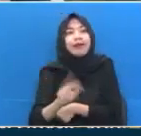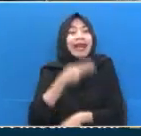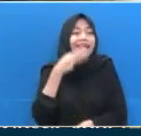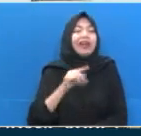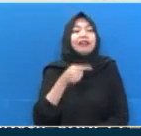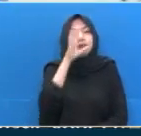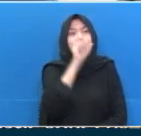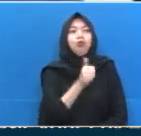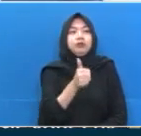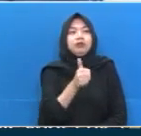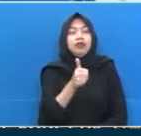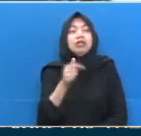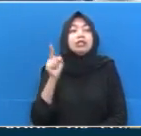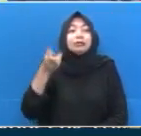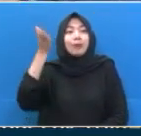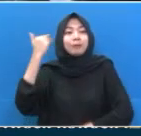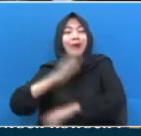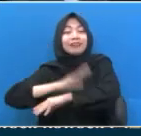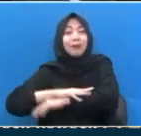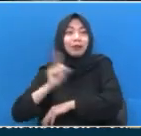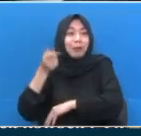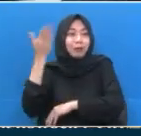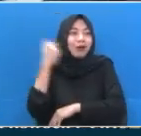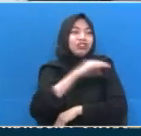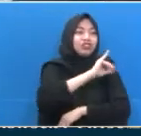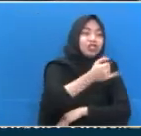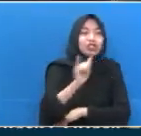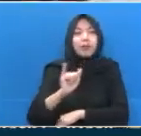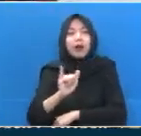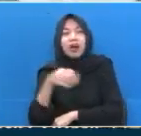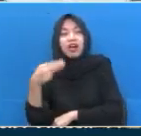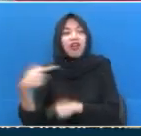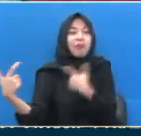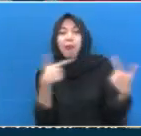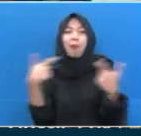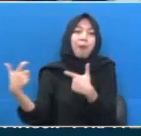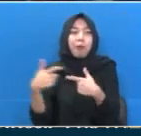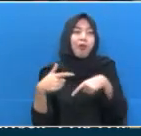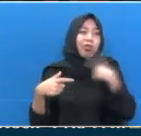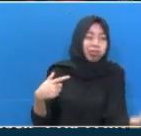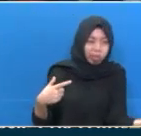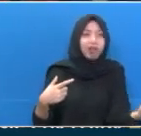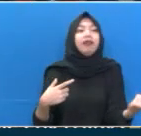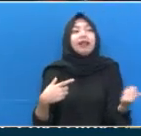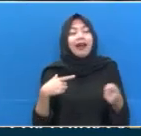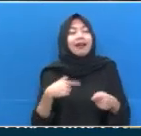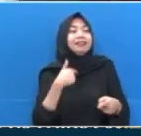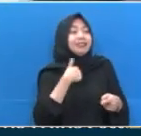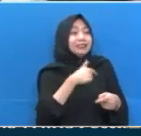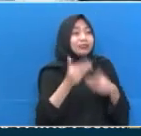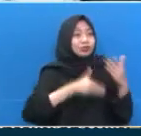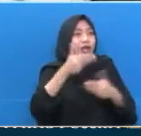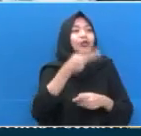cerita terungkap di media itu jadi itu yang kami tekankan supaya unsur-unsur pidana